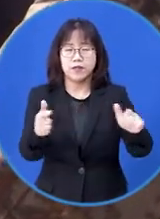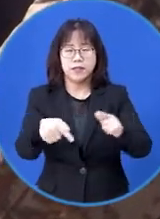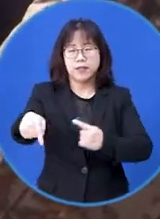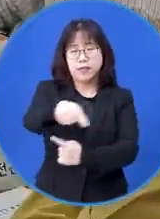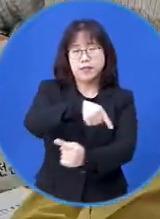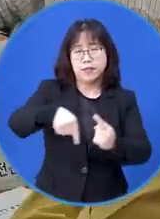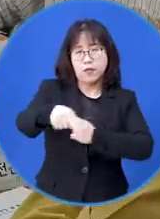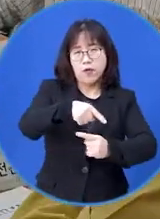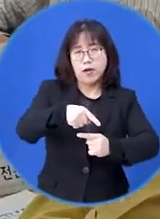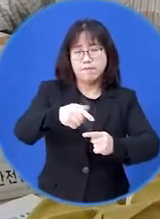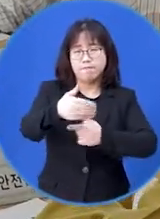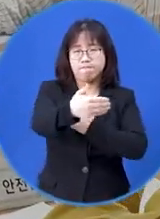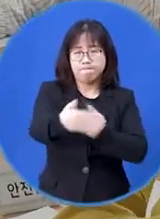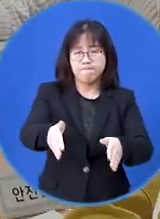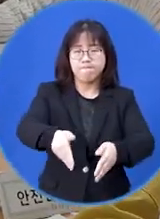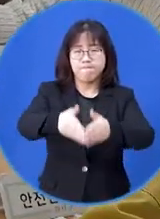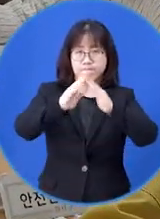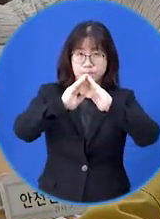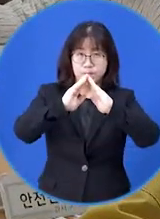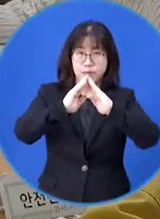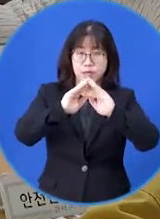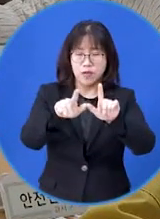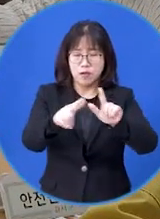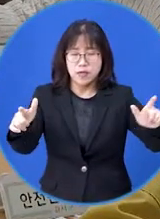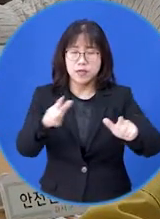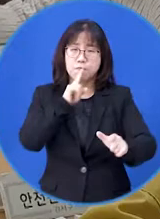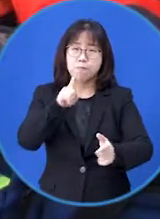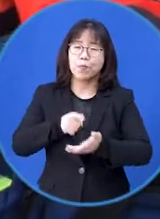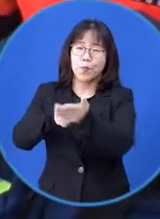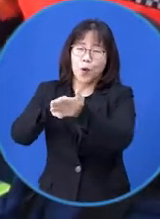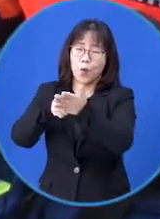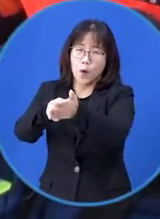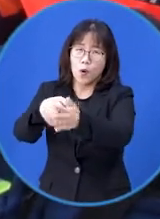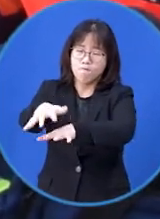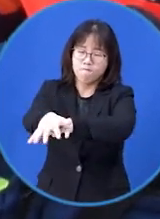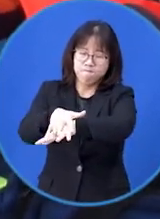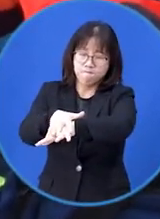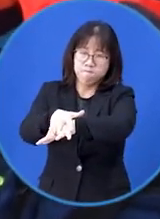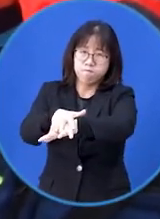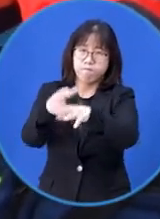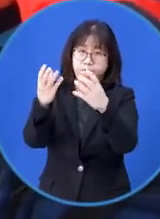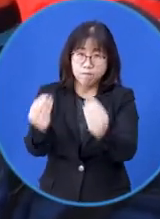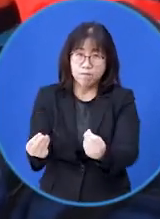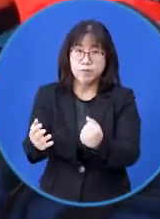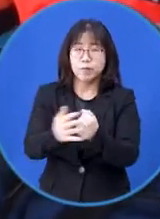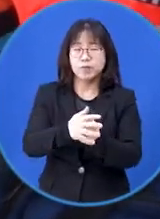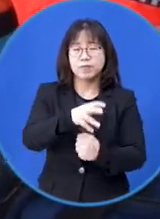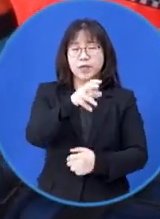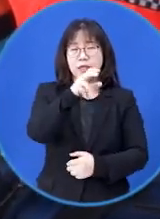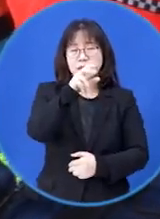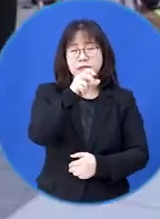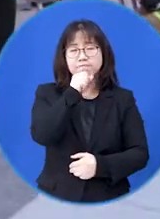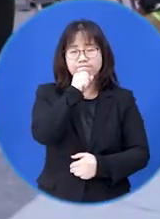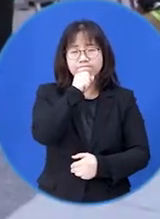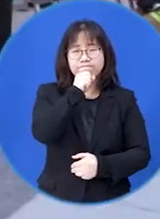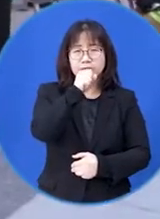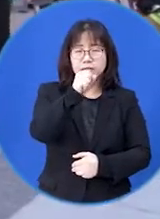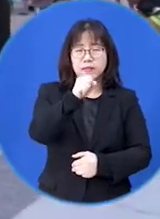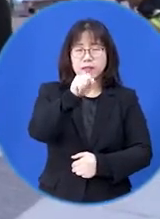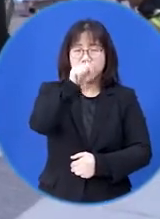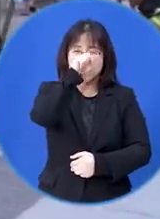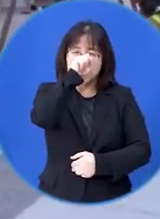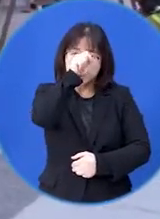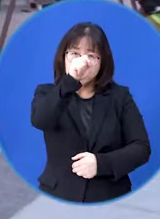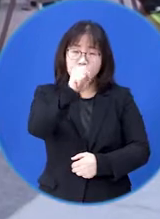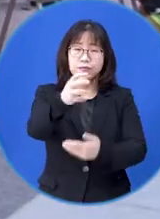종합 상황실을 활용해 실시간 메시지 처리와 보고 체계를 구축한 성과 등이 우수한 평가를 받아 2년